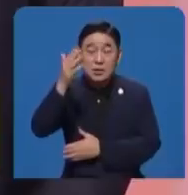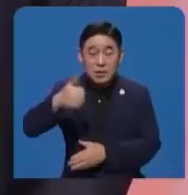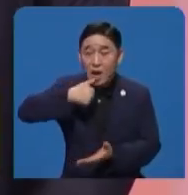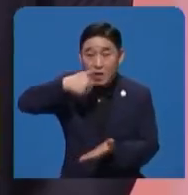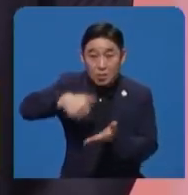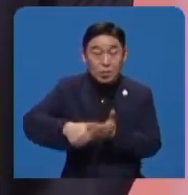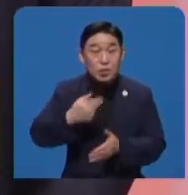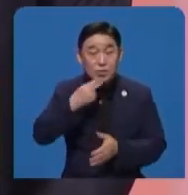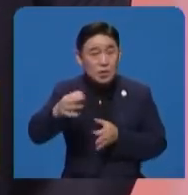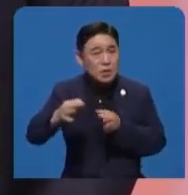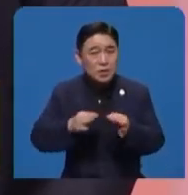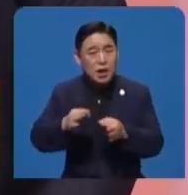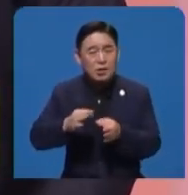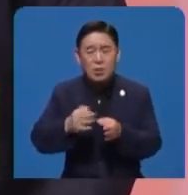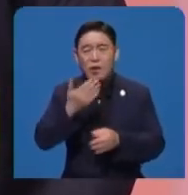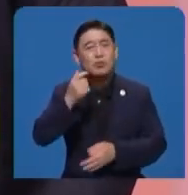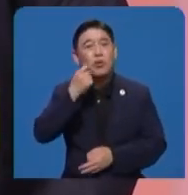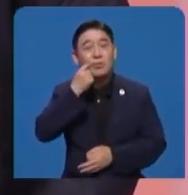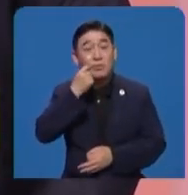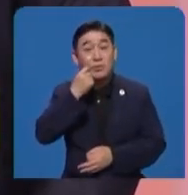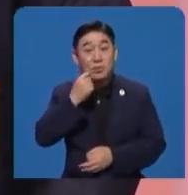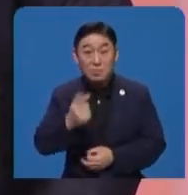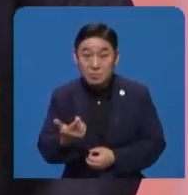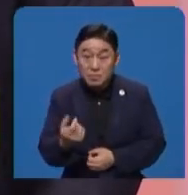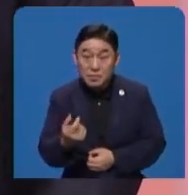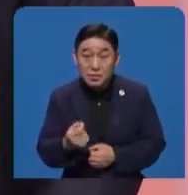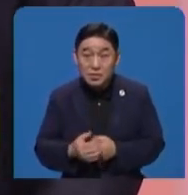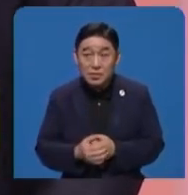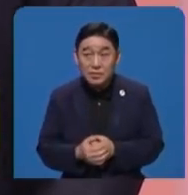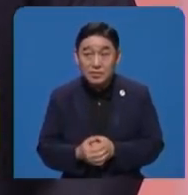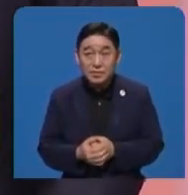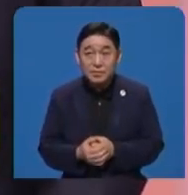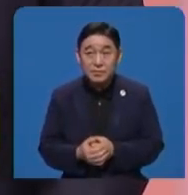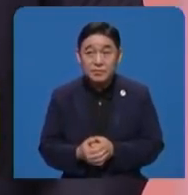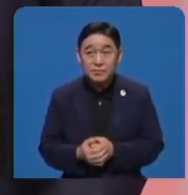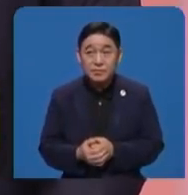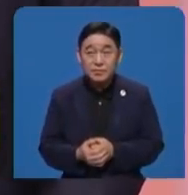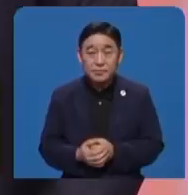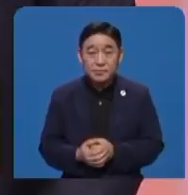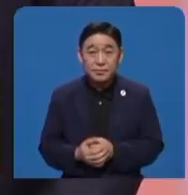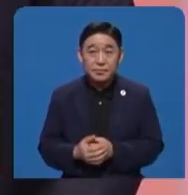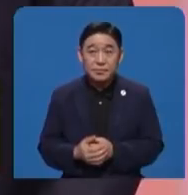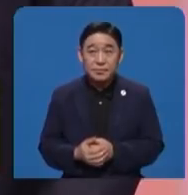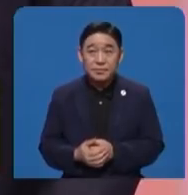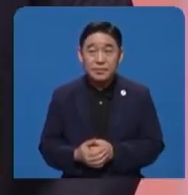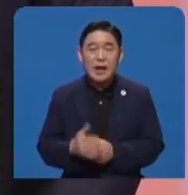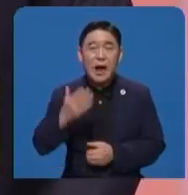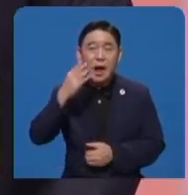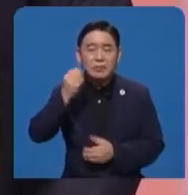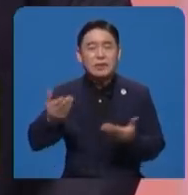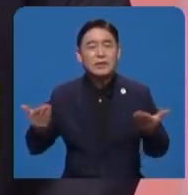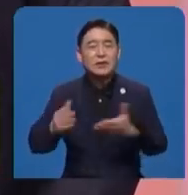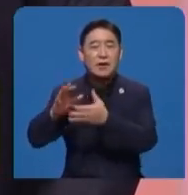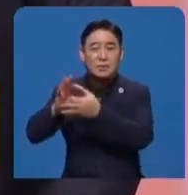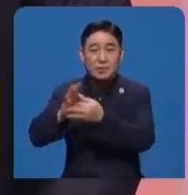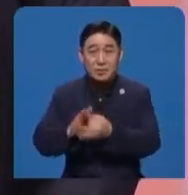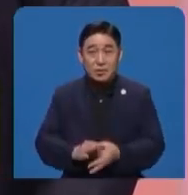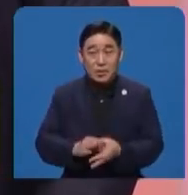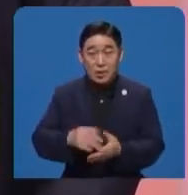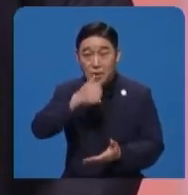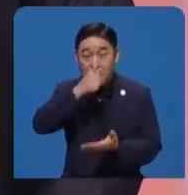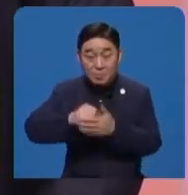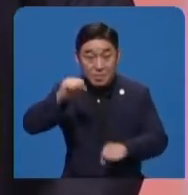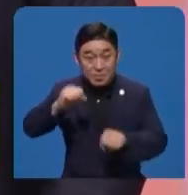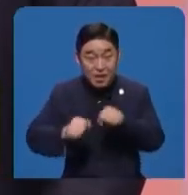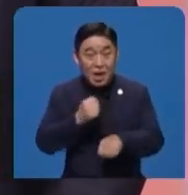없이는 이 사업 자체가 이루어질 수가 없는 거죠. 알겠습니다. 이거는 정상적인 업무를 하면서